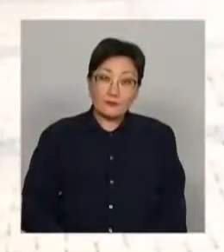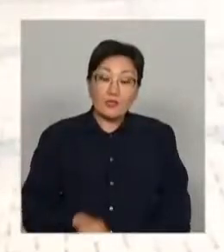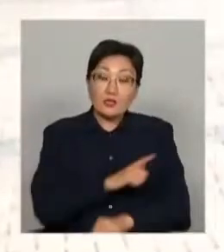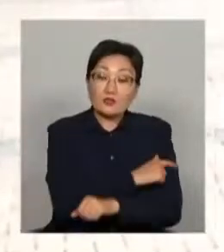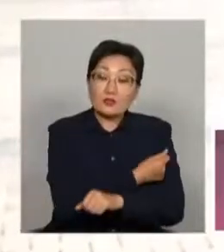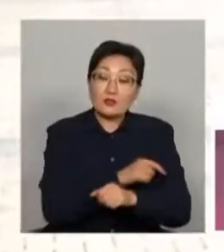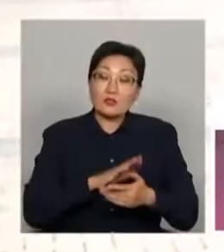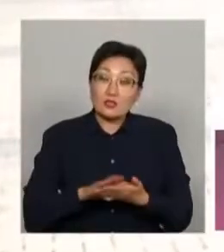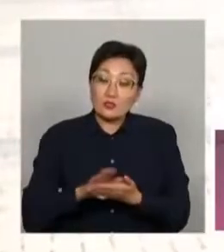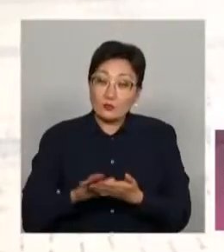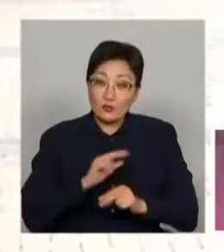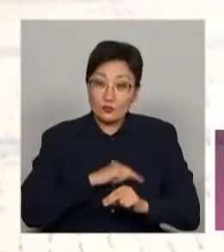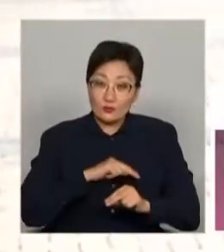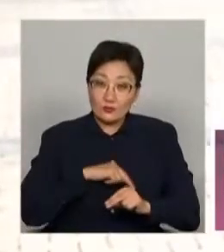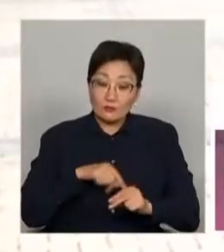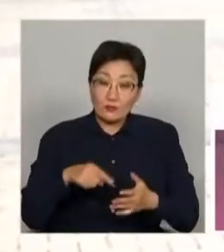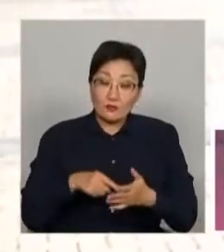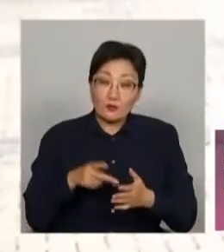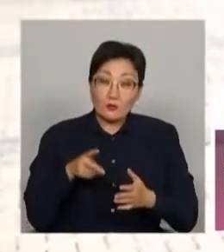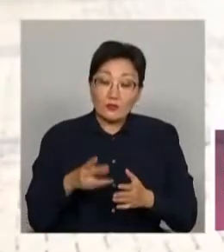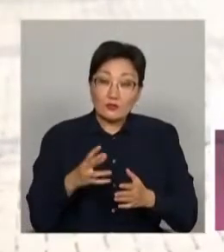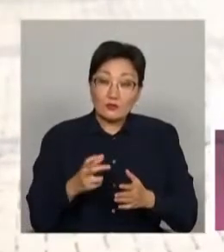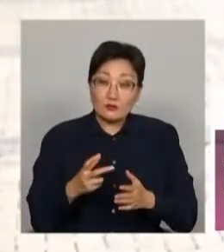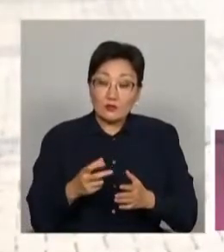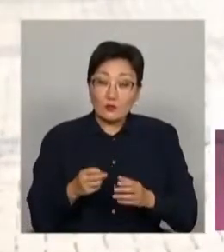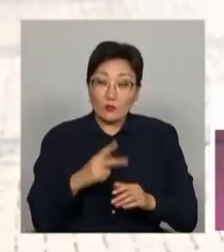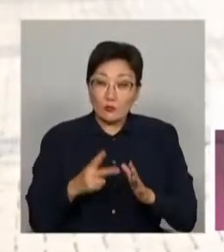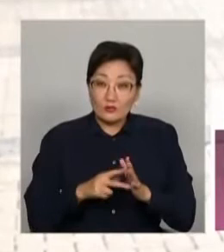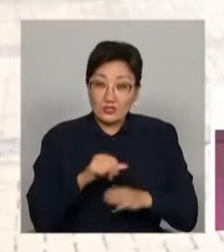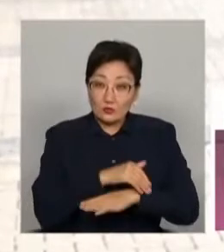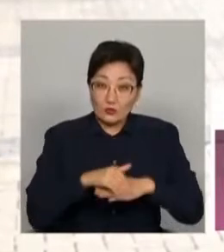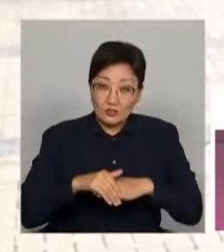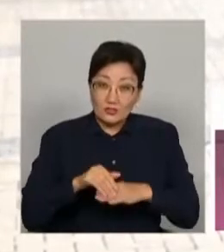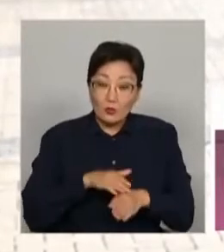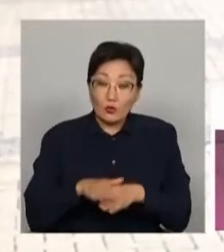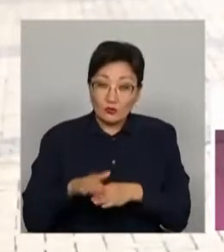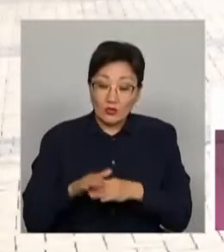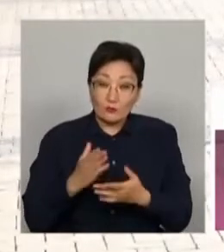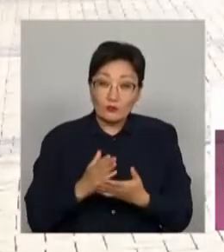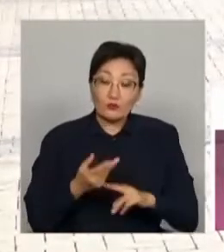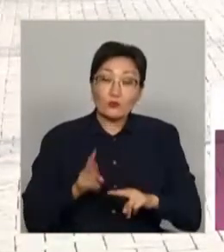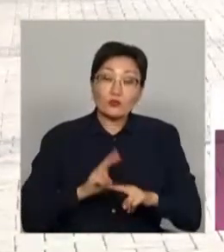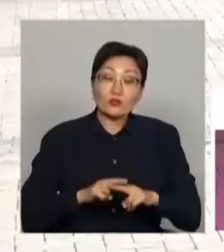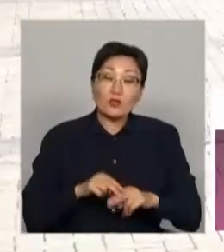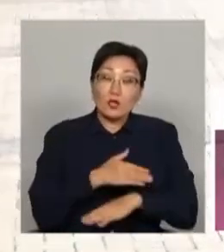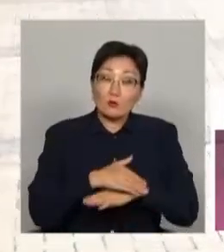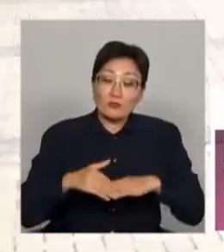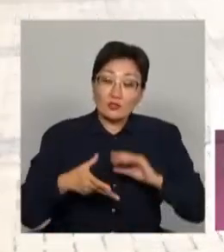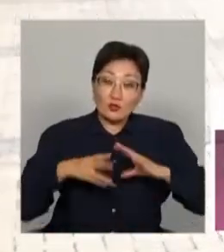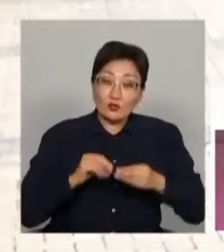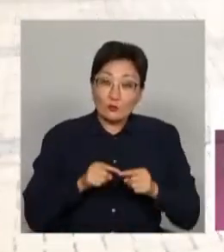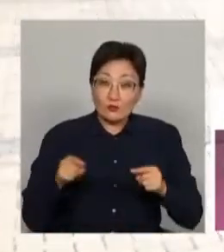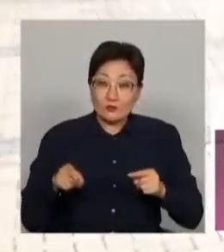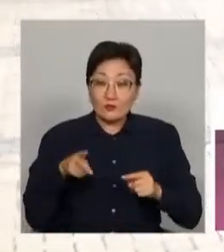Санитарлық тазалау жұмыстары қаланың 2318 көшесінде жүзеге асырылады. Бұл көшелердің жалпы